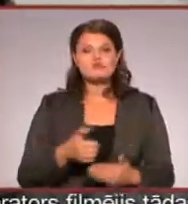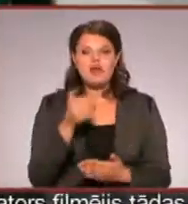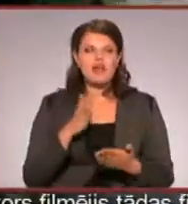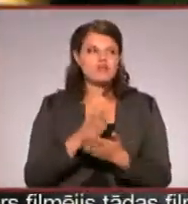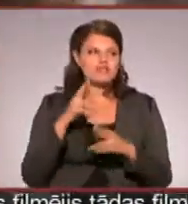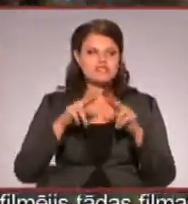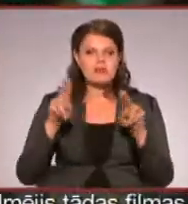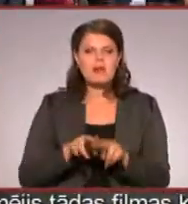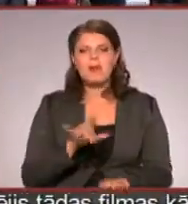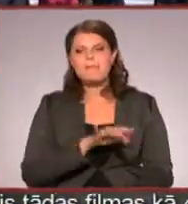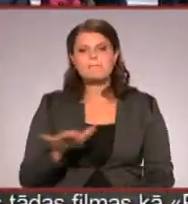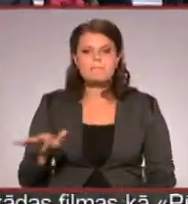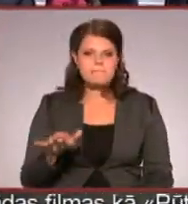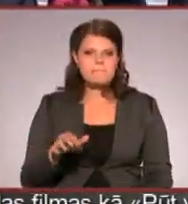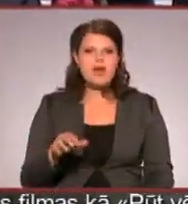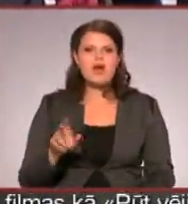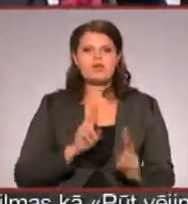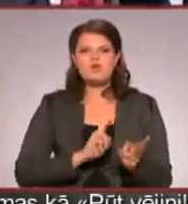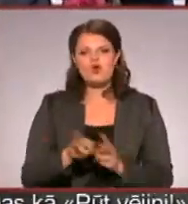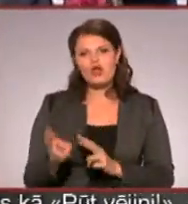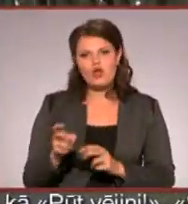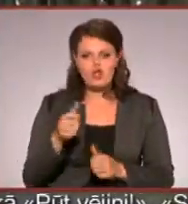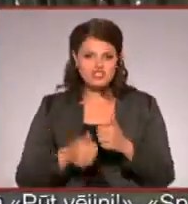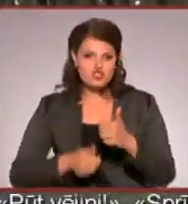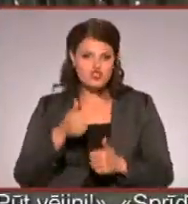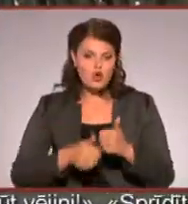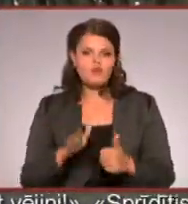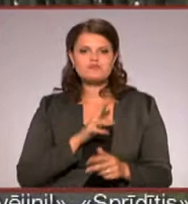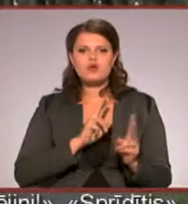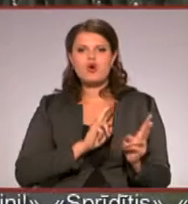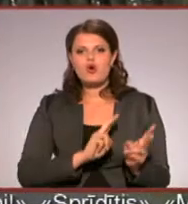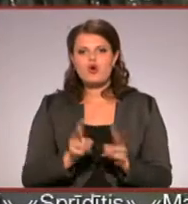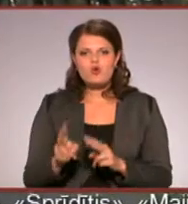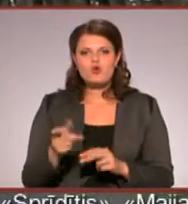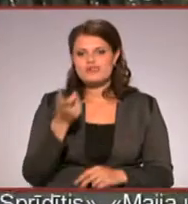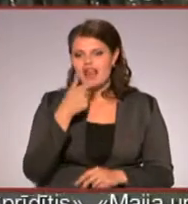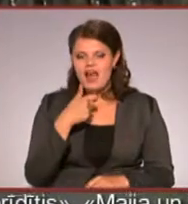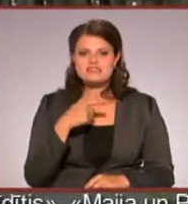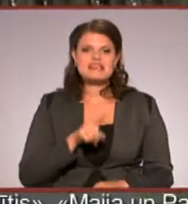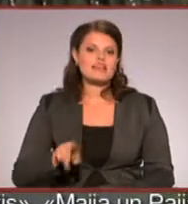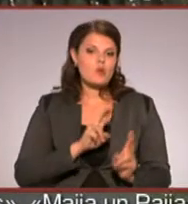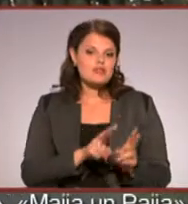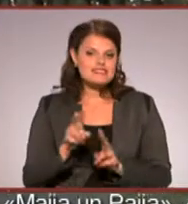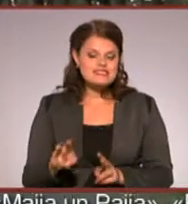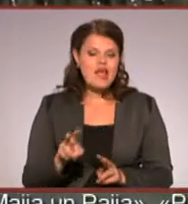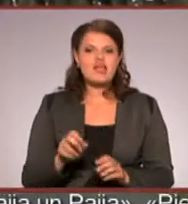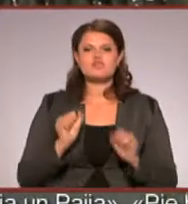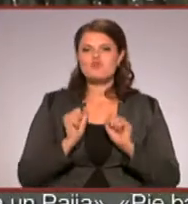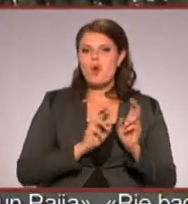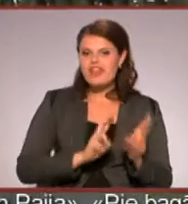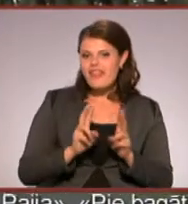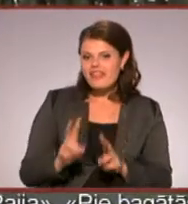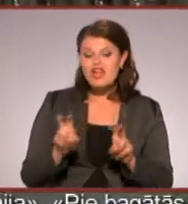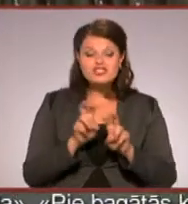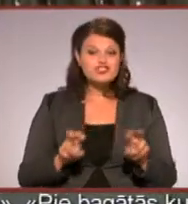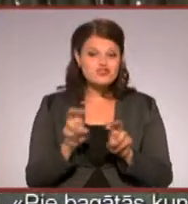starptautiskais bērnu horeogrāfijas festivāls Arabeskas. Bija konkursa klasika, tautas dejas, sporta dejas un